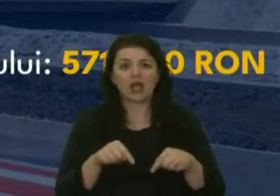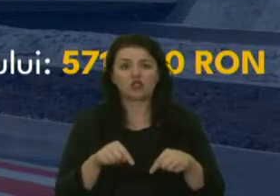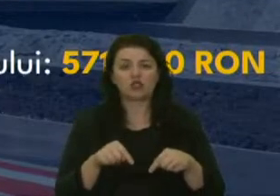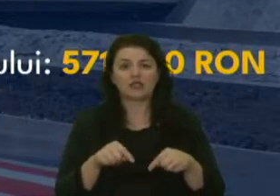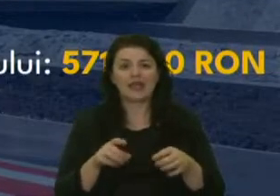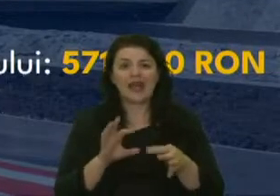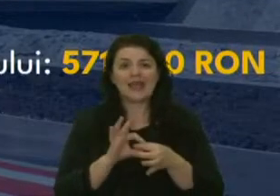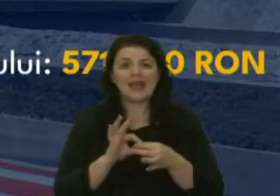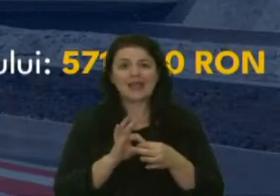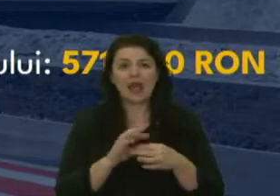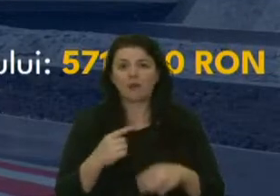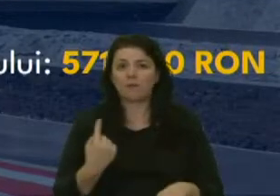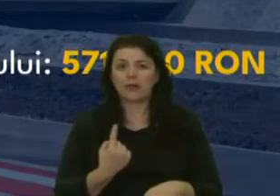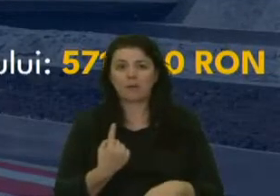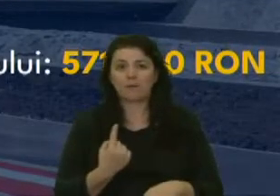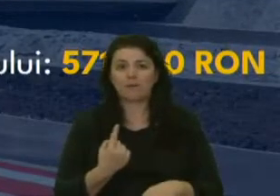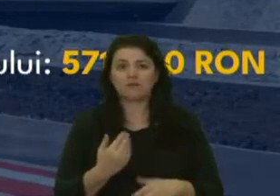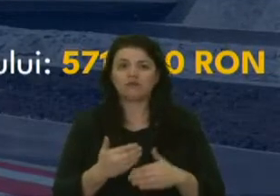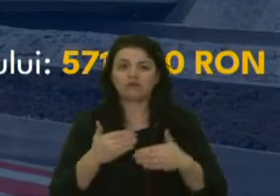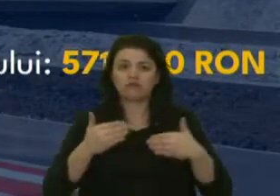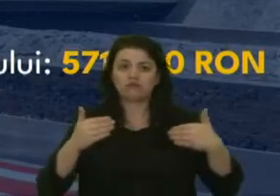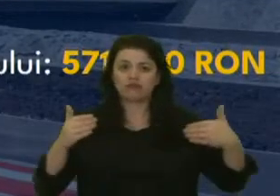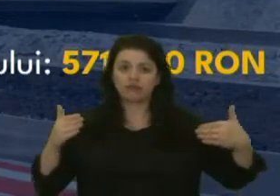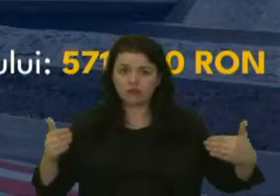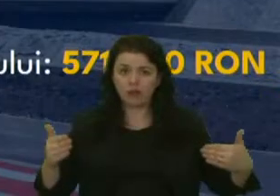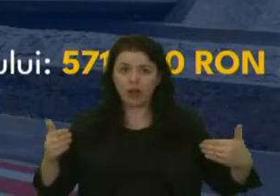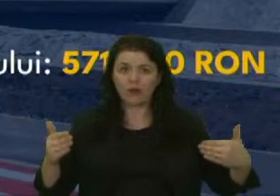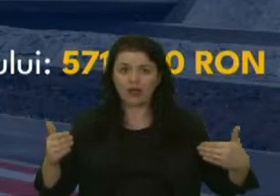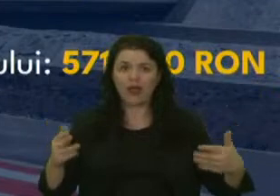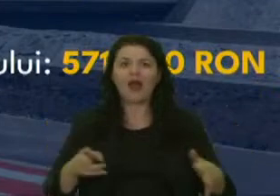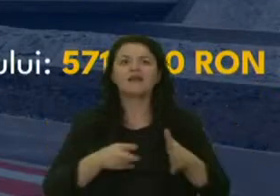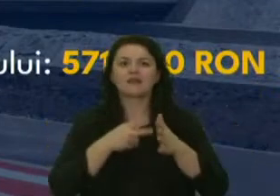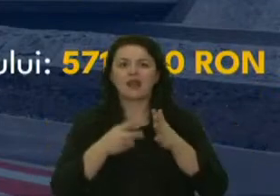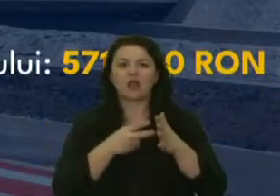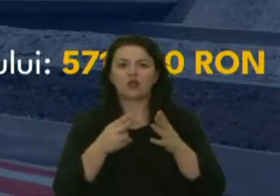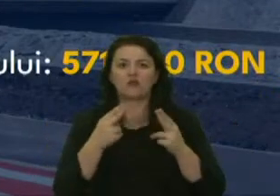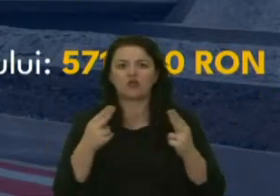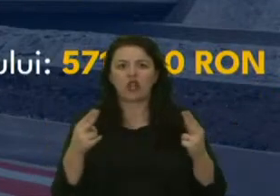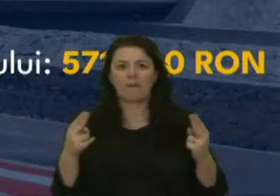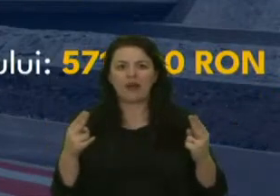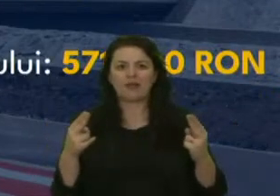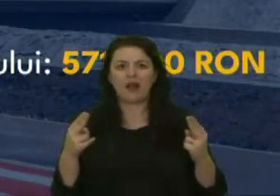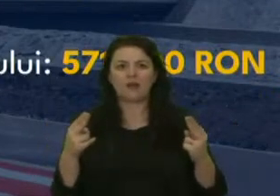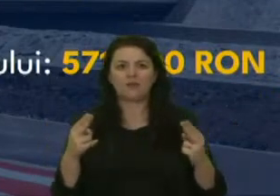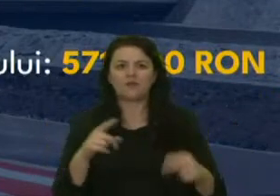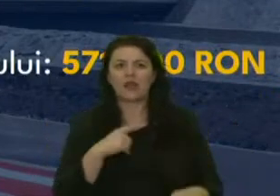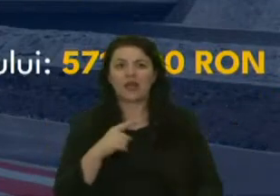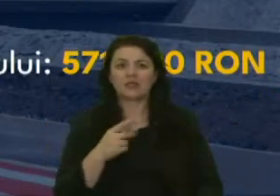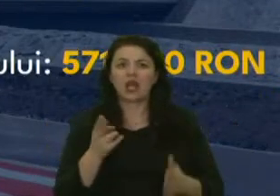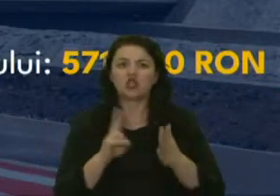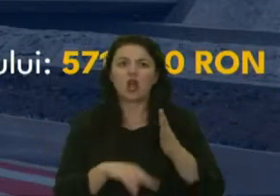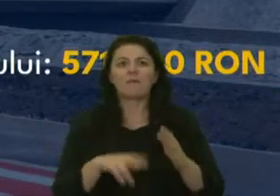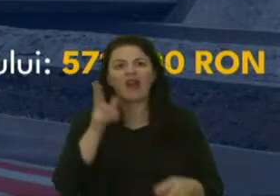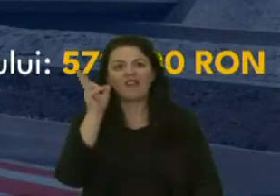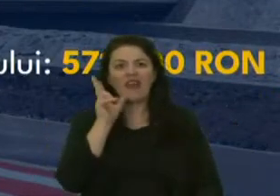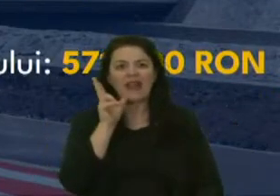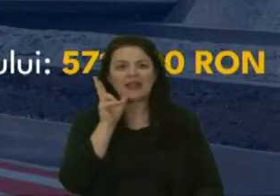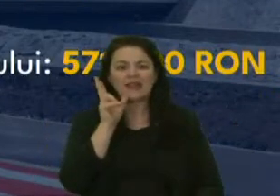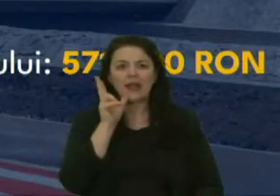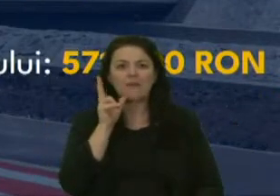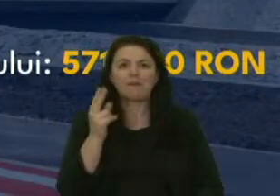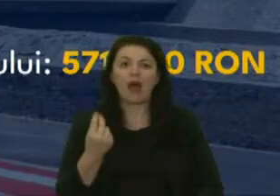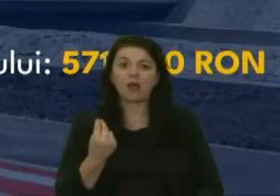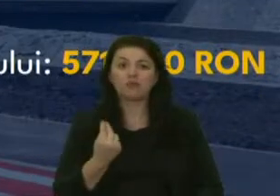acest inel prim Metropolitan să se ducă pe o Oare mult mai largă iar trenul Este fundamental este cel mai verde mai